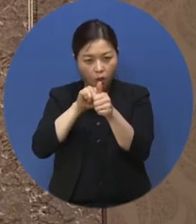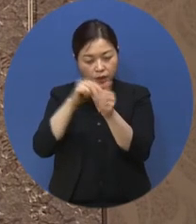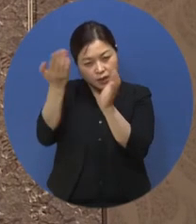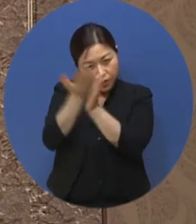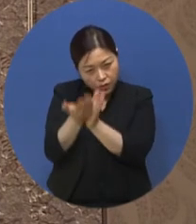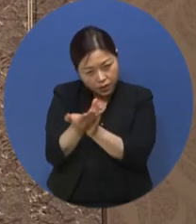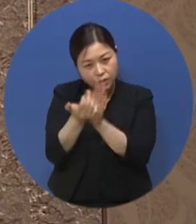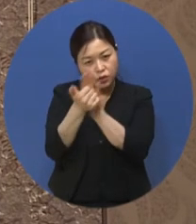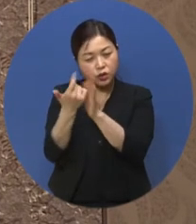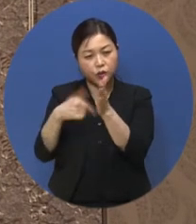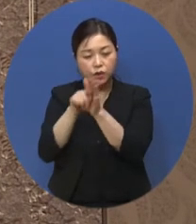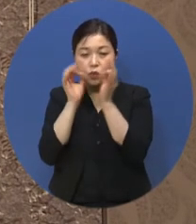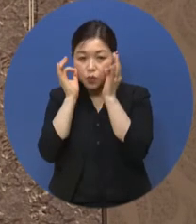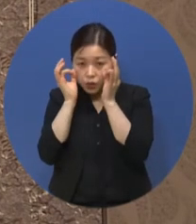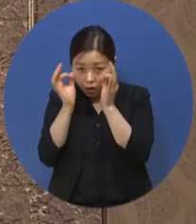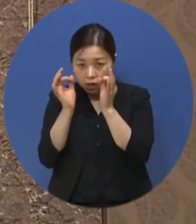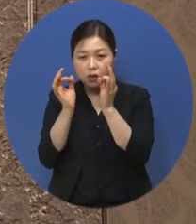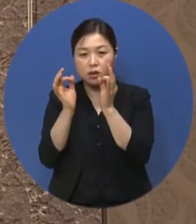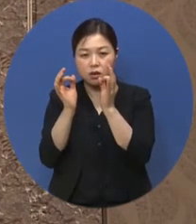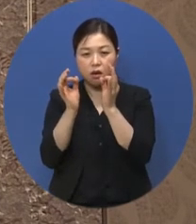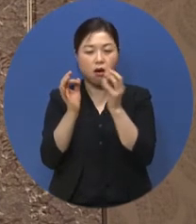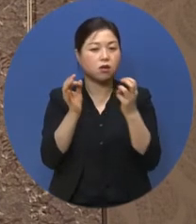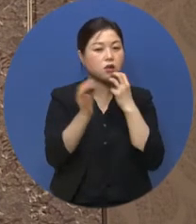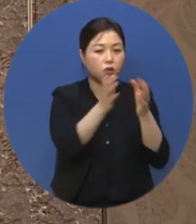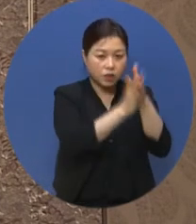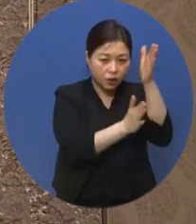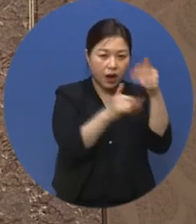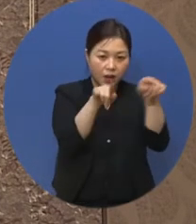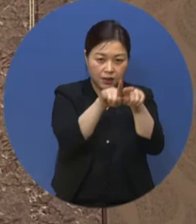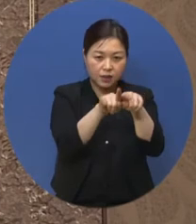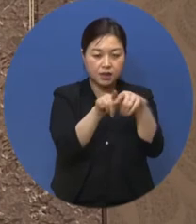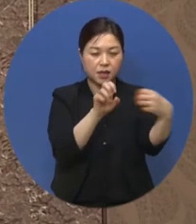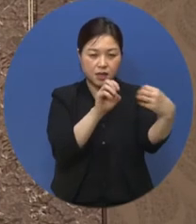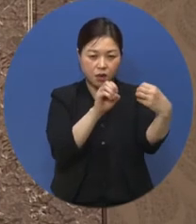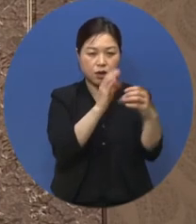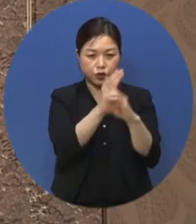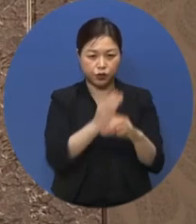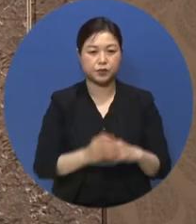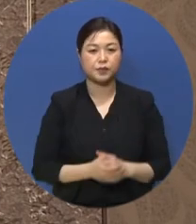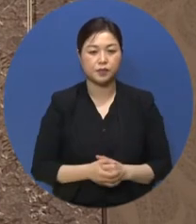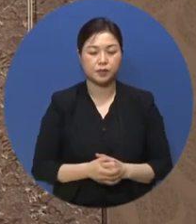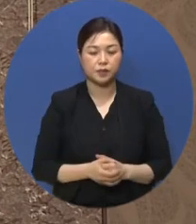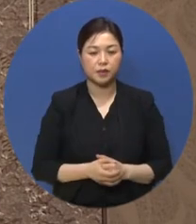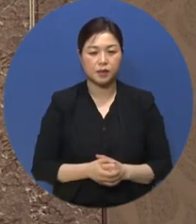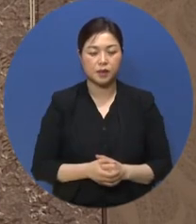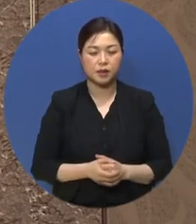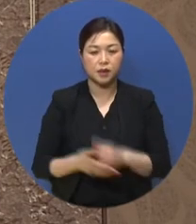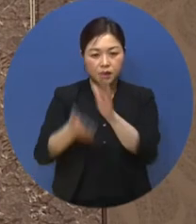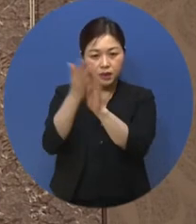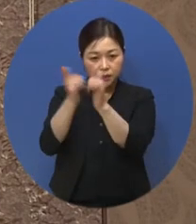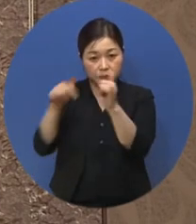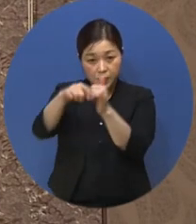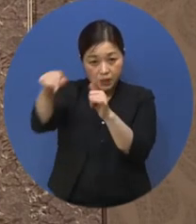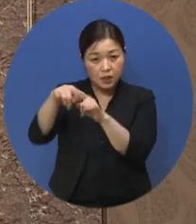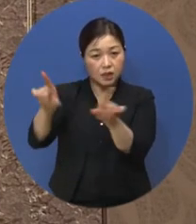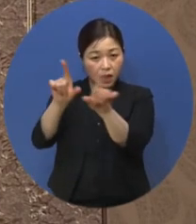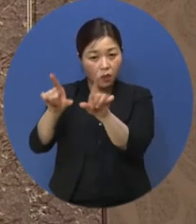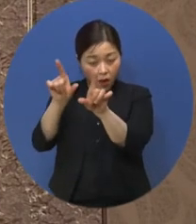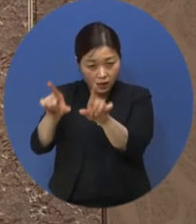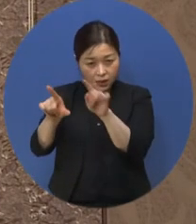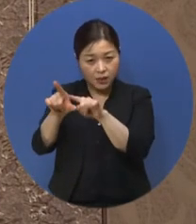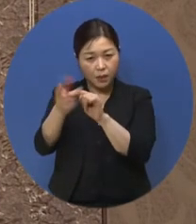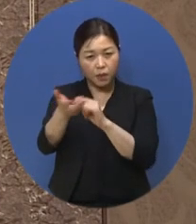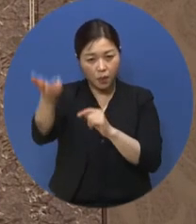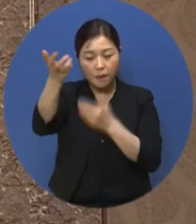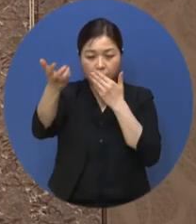지금 서울시와 계속 얘기를 하고 있어요. 그래서 시민들의 삶이 실질적으로 질이 향상될